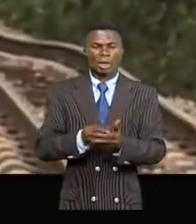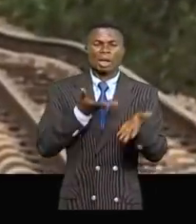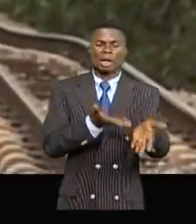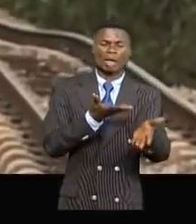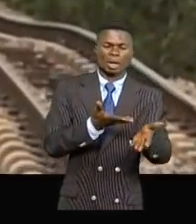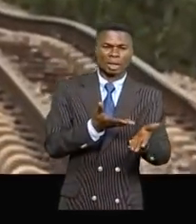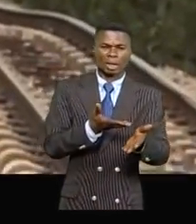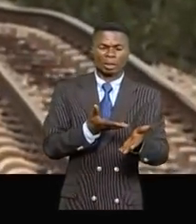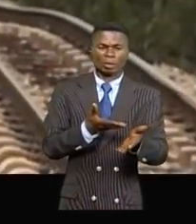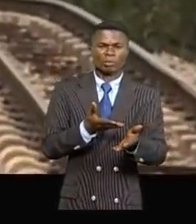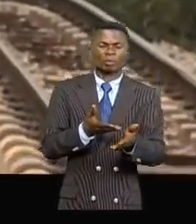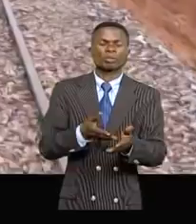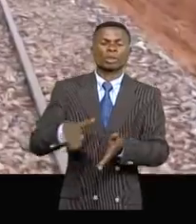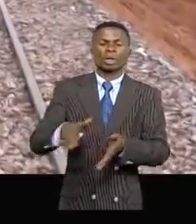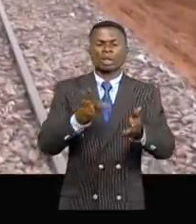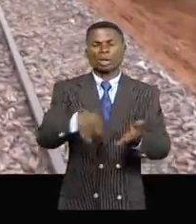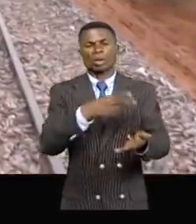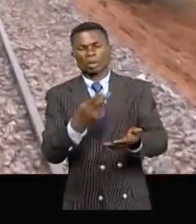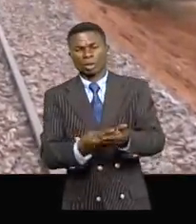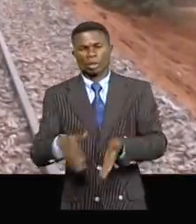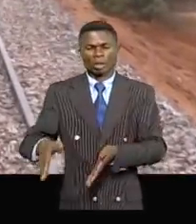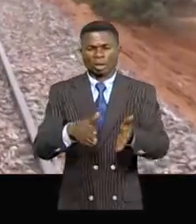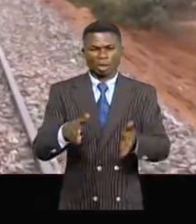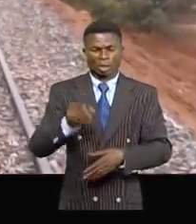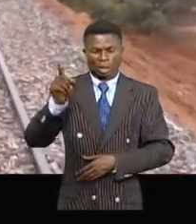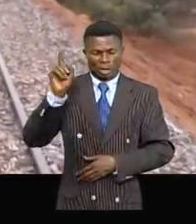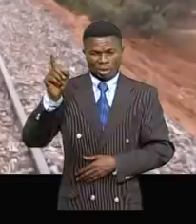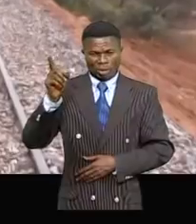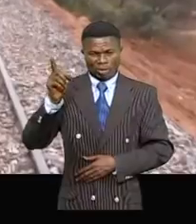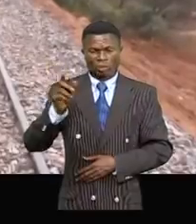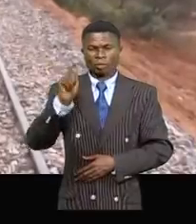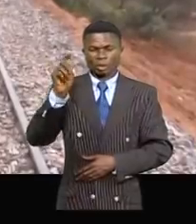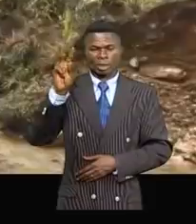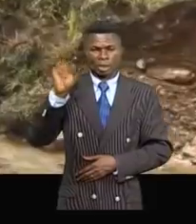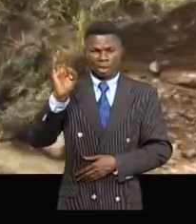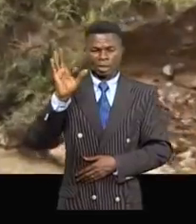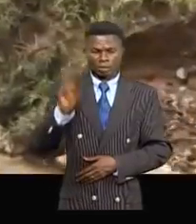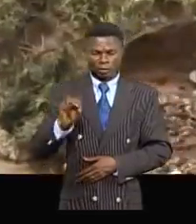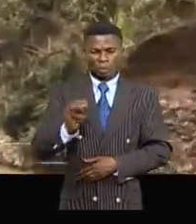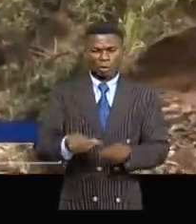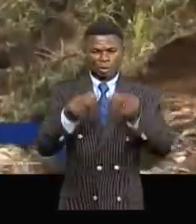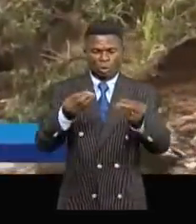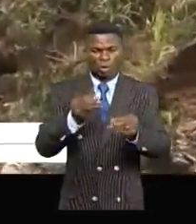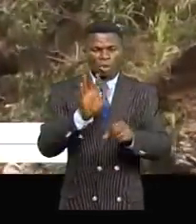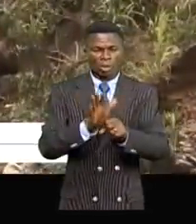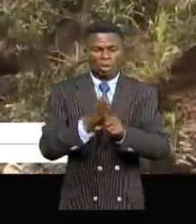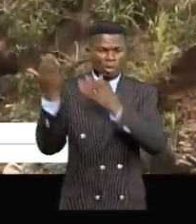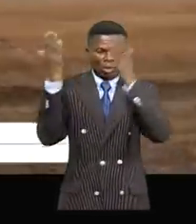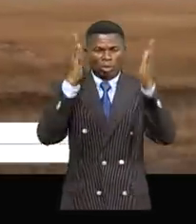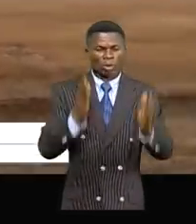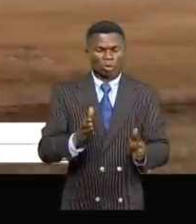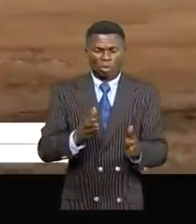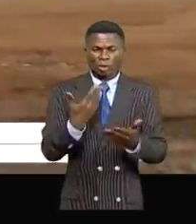qui a connu un affaissement de voies ferrées sur le tronçon Tenke-Kwatebala. TFM a mis à disposition des moyens de transport en